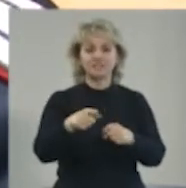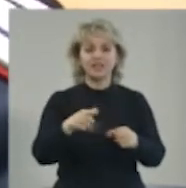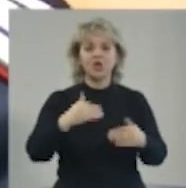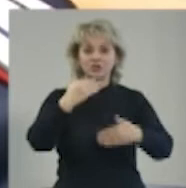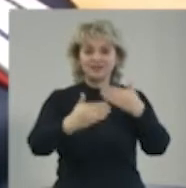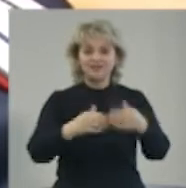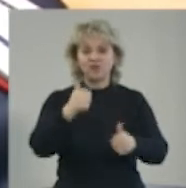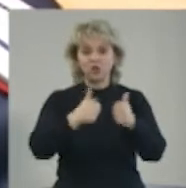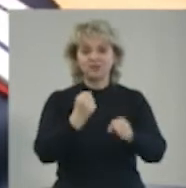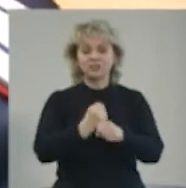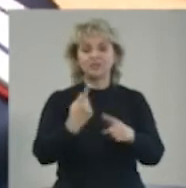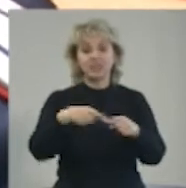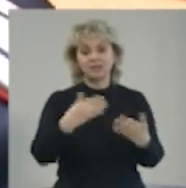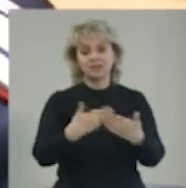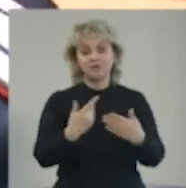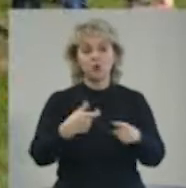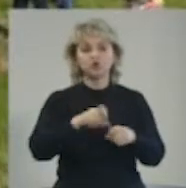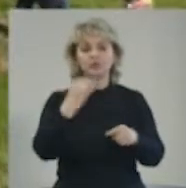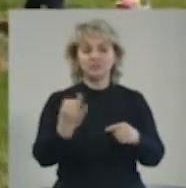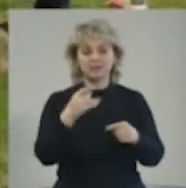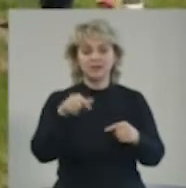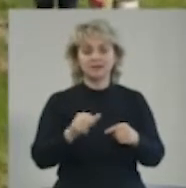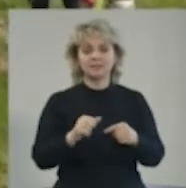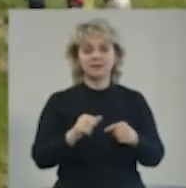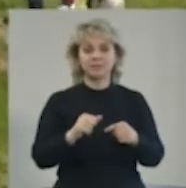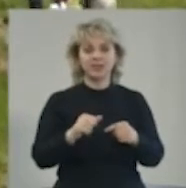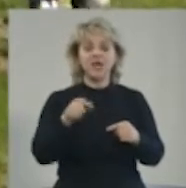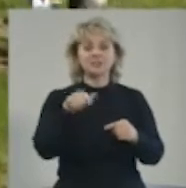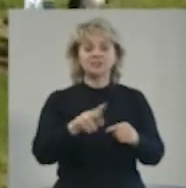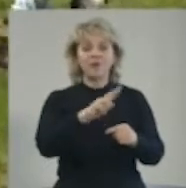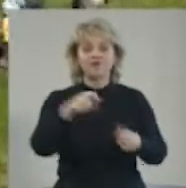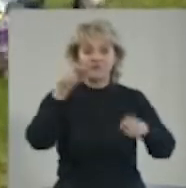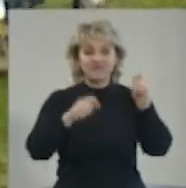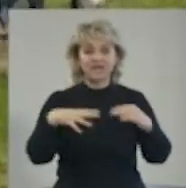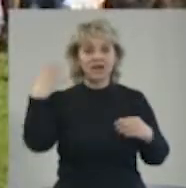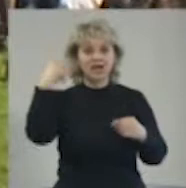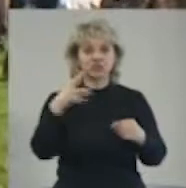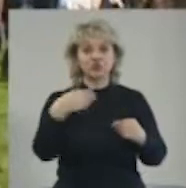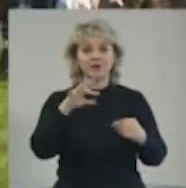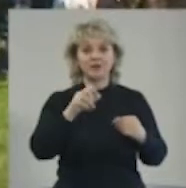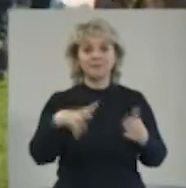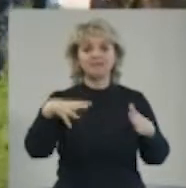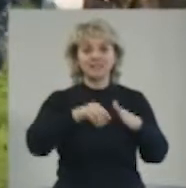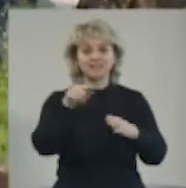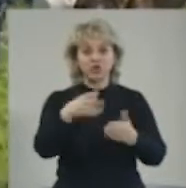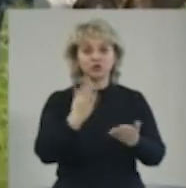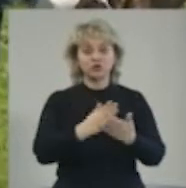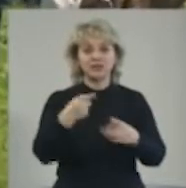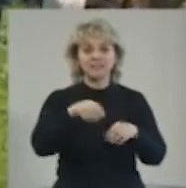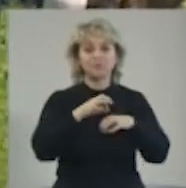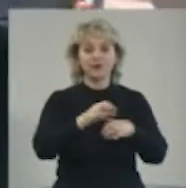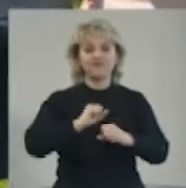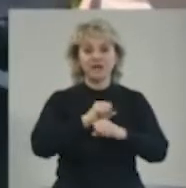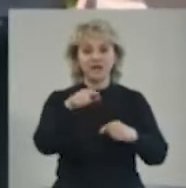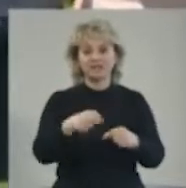эстафеты устраивают. Наверное, вот это очень интересно. Заинтересовал фестиваль казачьей ширмицы, значит, вам есть где провести